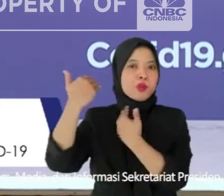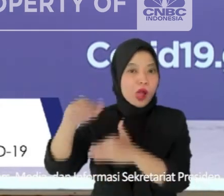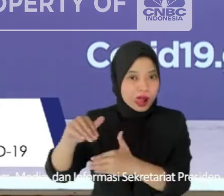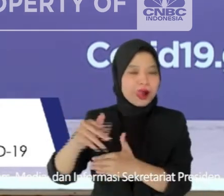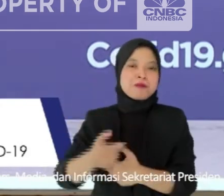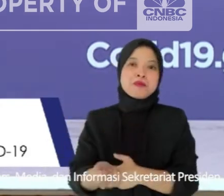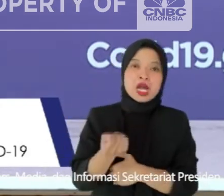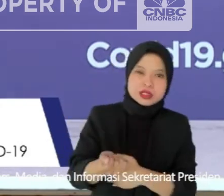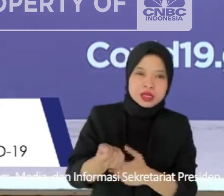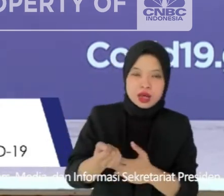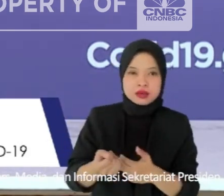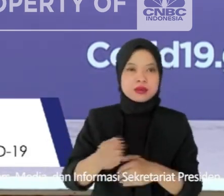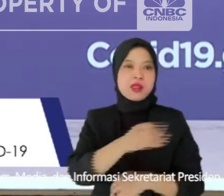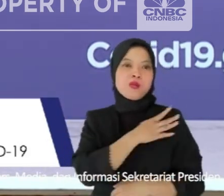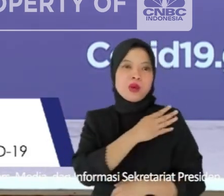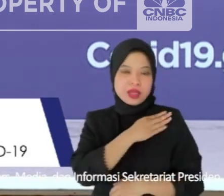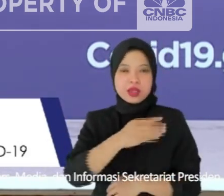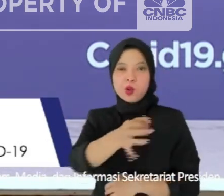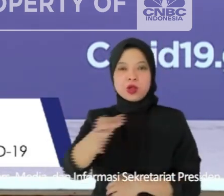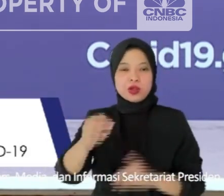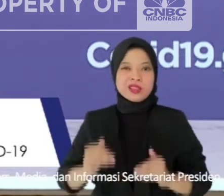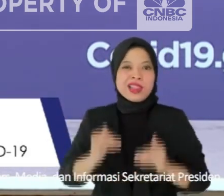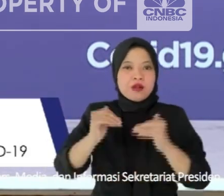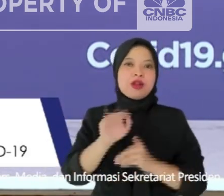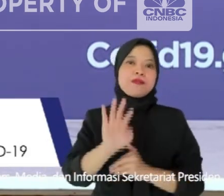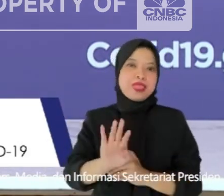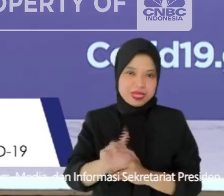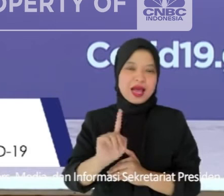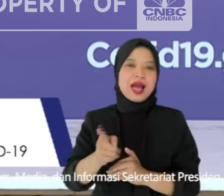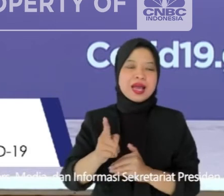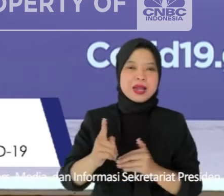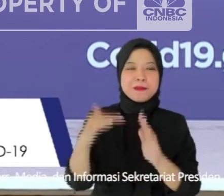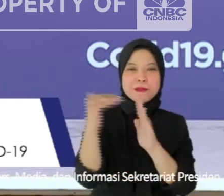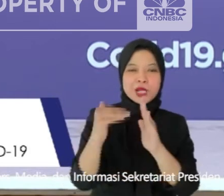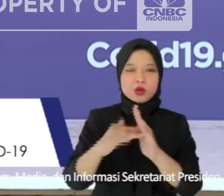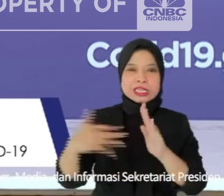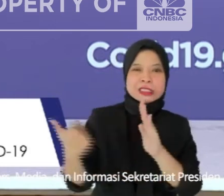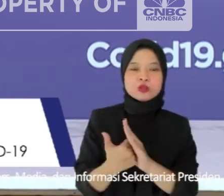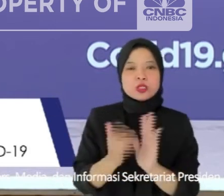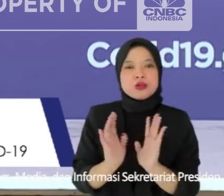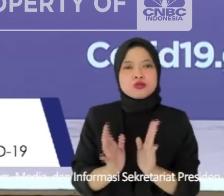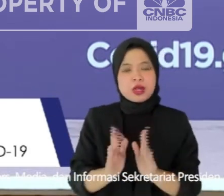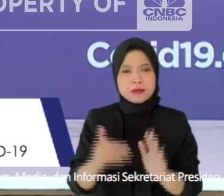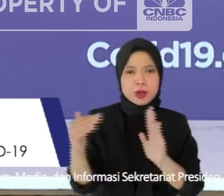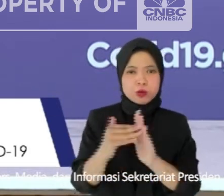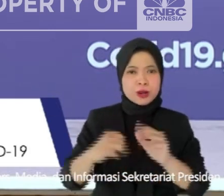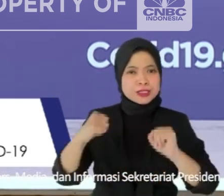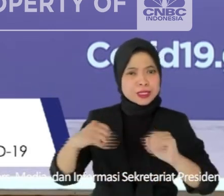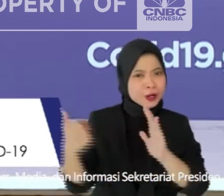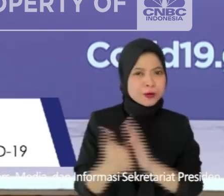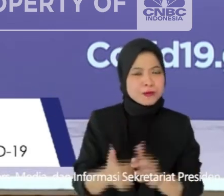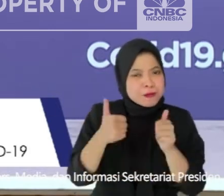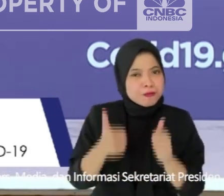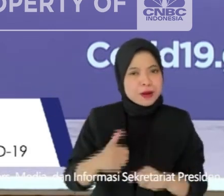pada kabupaten kota level 4 di Indonesia meninjau penerapan kedisiplinan yang telah diterapkan dengan baik di